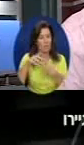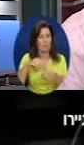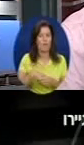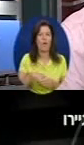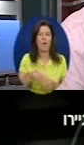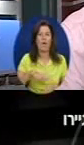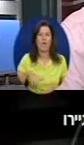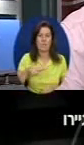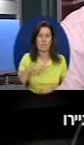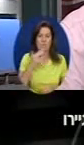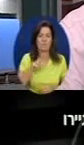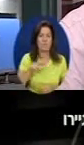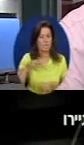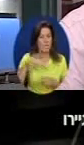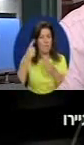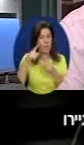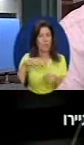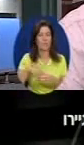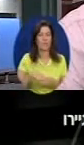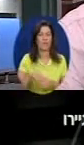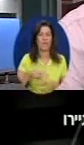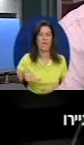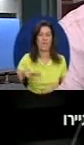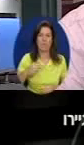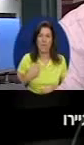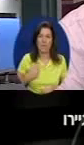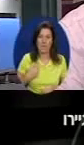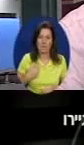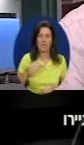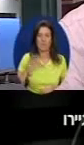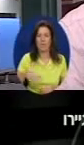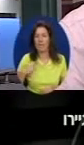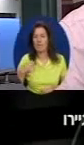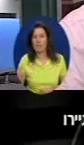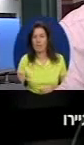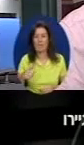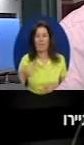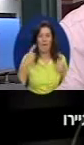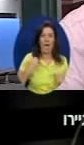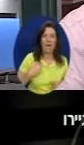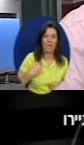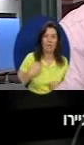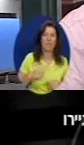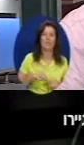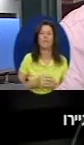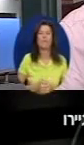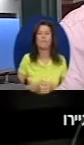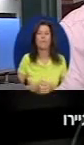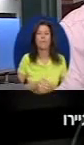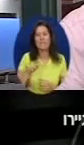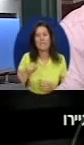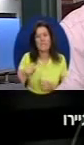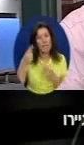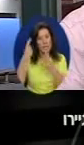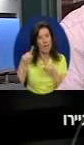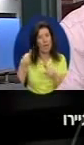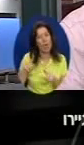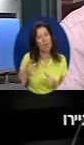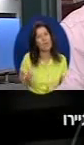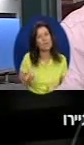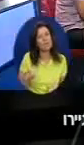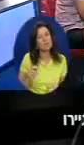ויש מחלוקת בזה בתוך הציבור הדתי, ובתוך בין הציבור הדתי לחרדי, האם להכניס או לא להכניס, יש מחלוקת לגיטימית. אני חושב שזה... אבל